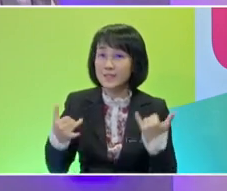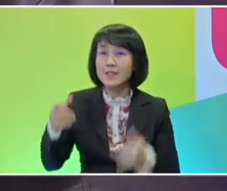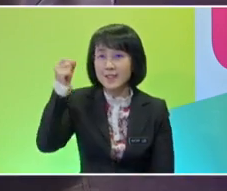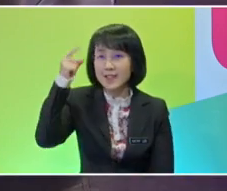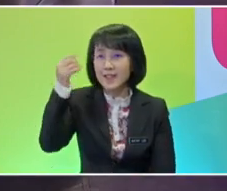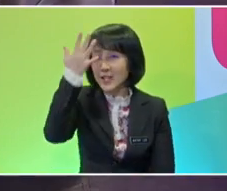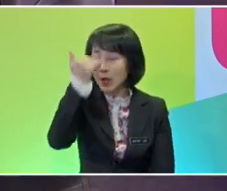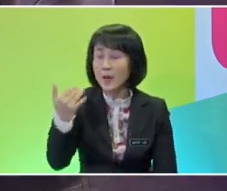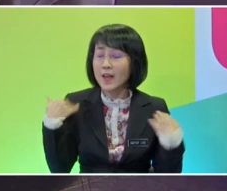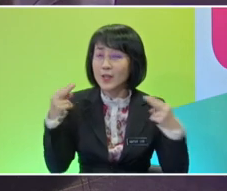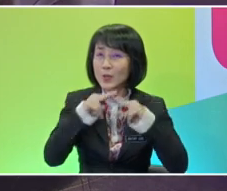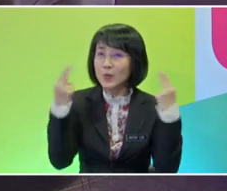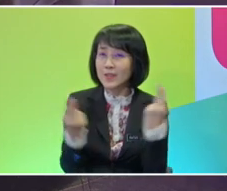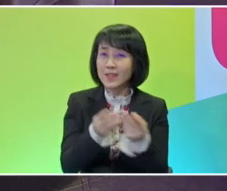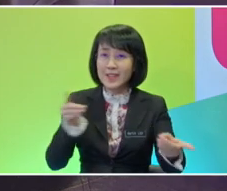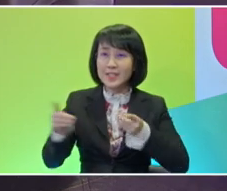sekolah oh betul